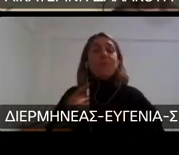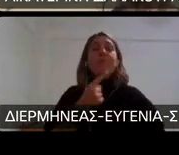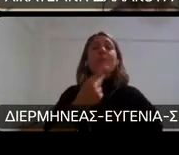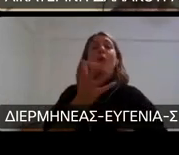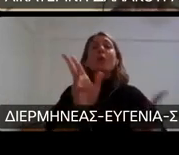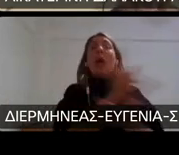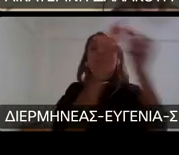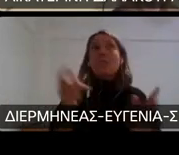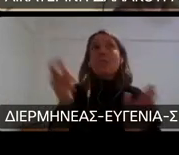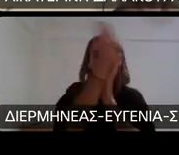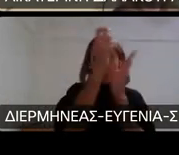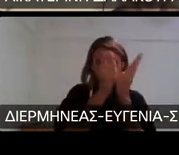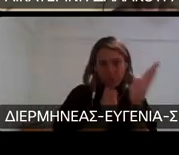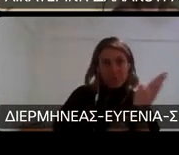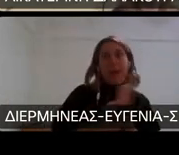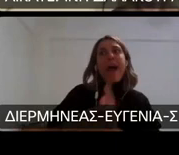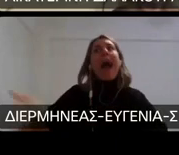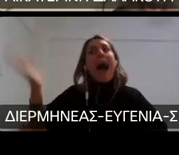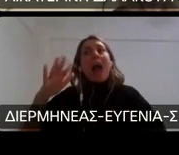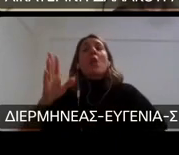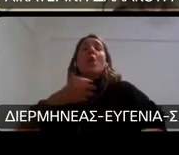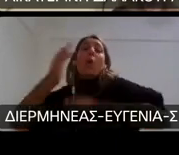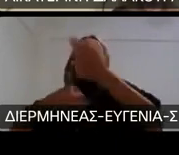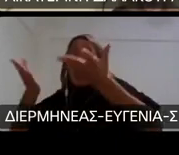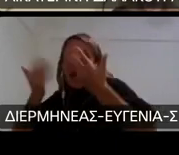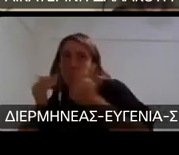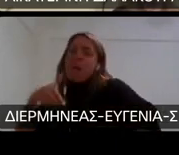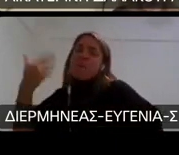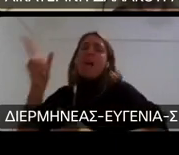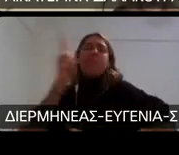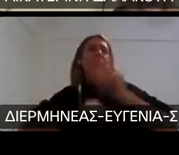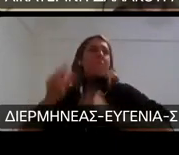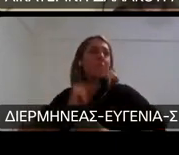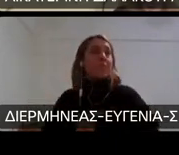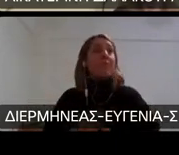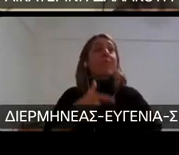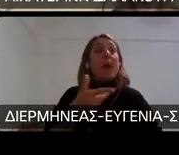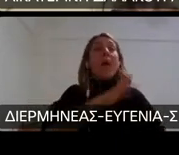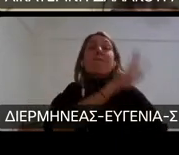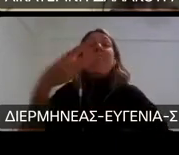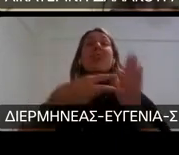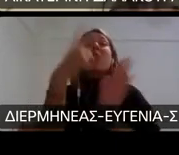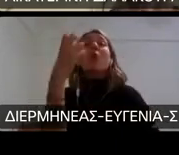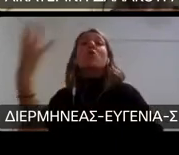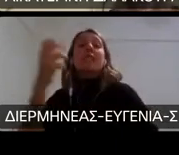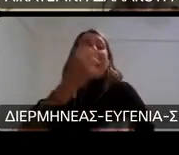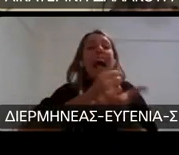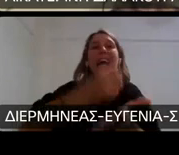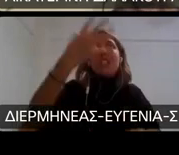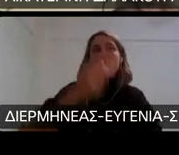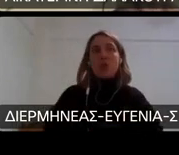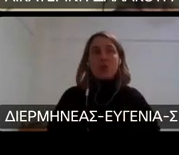παρεμβάσεων αυτών και άλλων που δεν ανέφερα μπορεί να το συζητήσουμε μετά και η αξιολόγησή τους θα γίνει με το τέλος του 24. Επομένως,